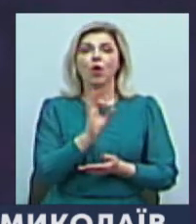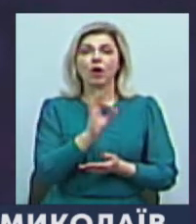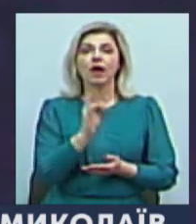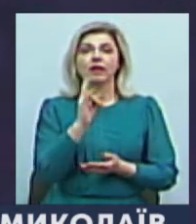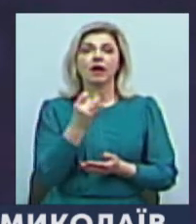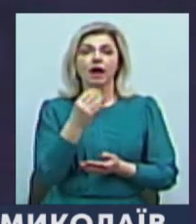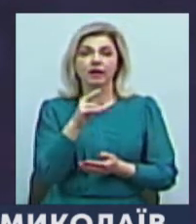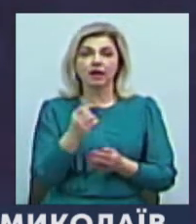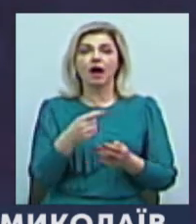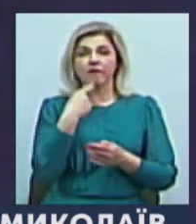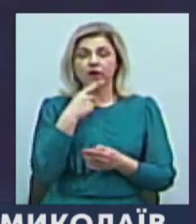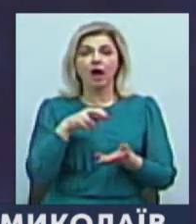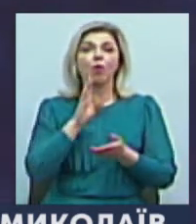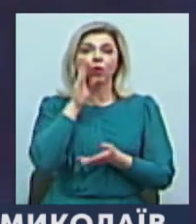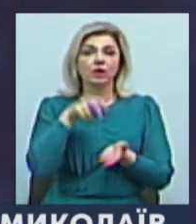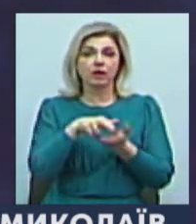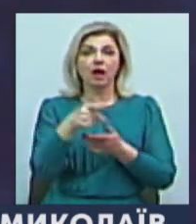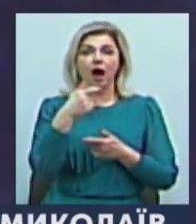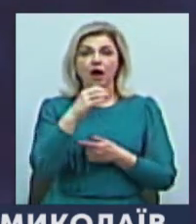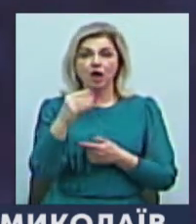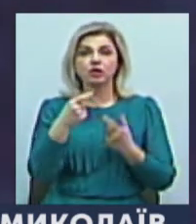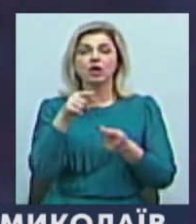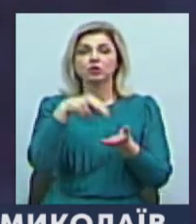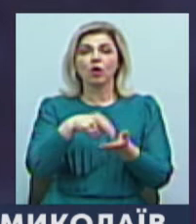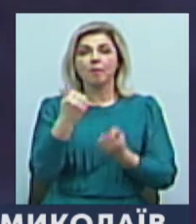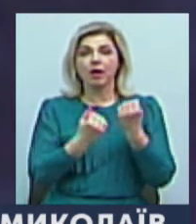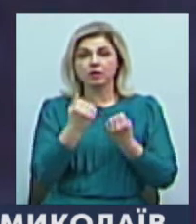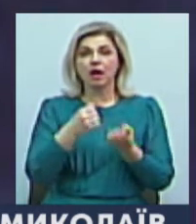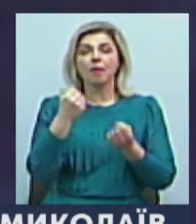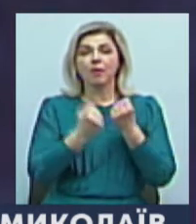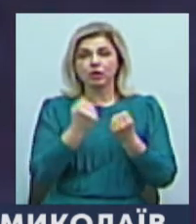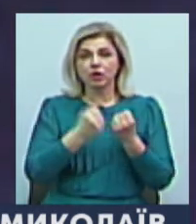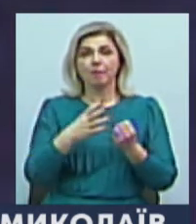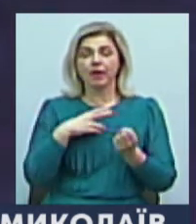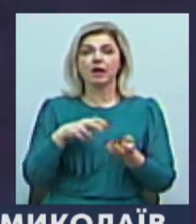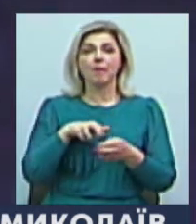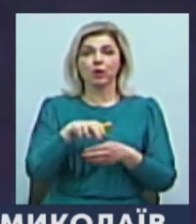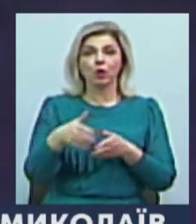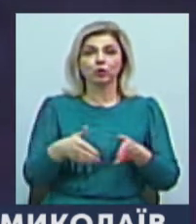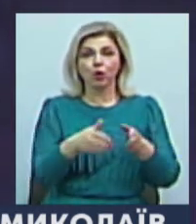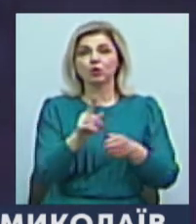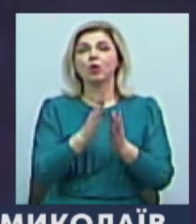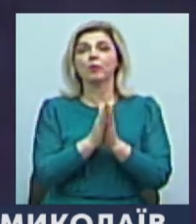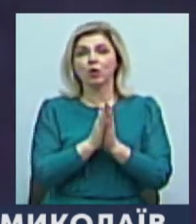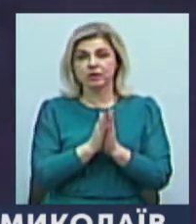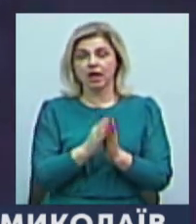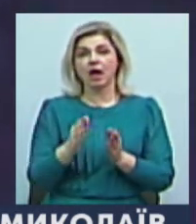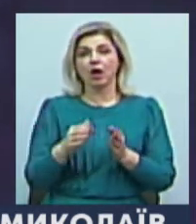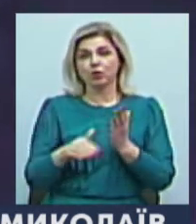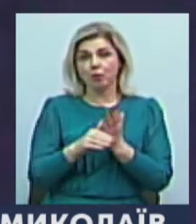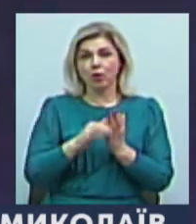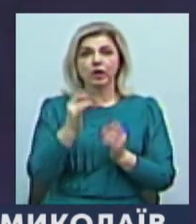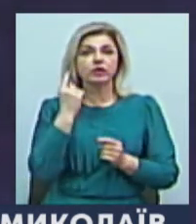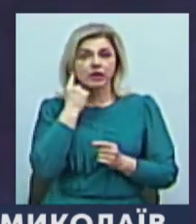говорить, вранці пішов у гараж, де був його автомобіль. Автівка не завелась, тож перейшов дорогу, аби попросити допомоги. Тоді і